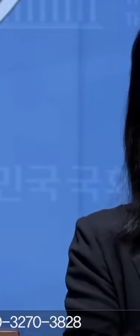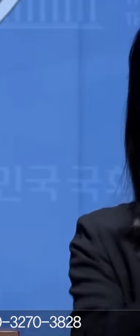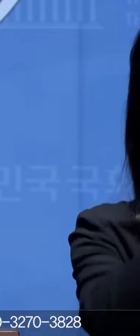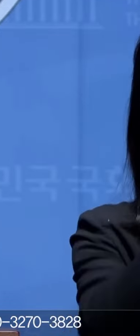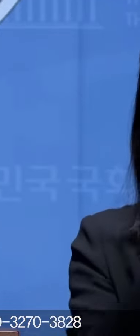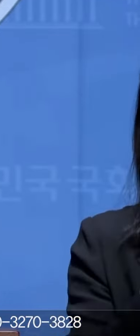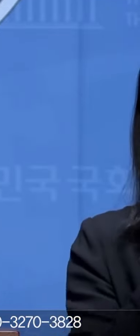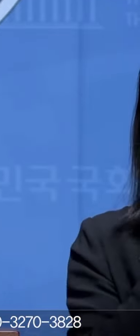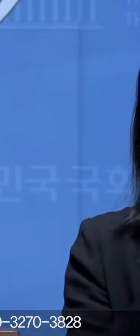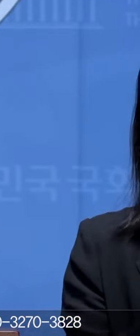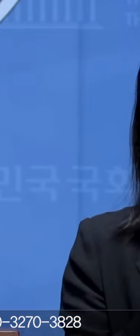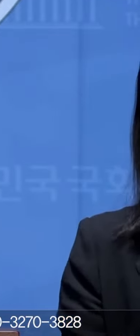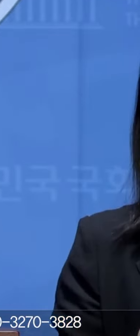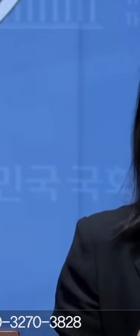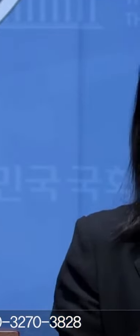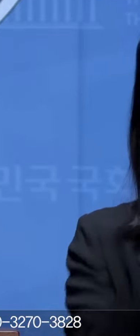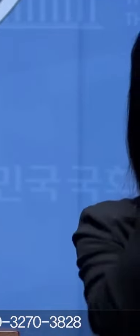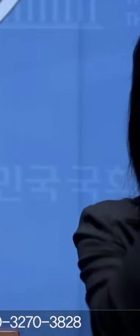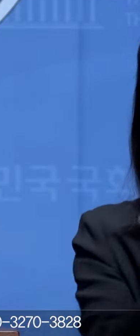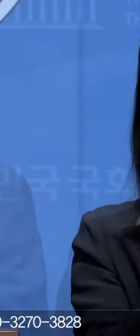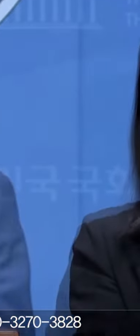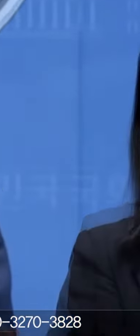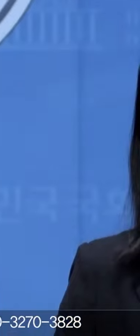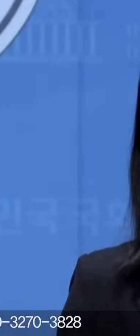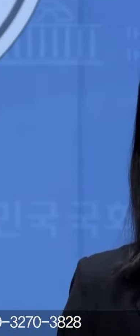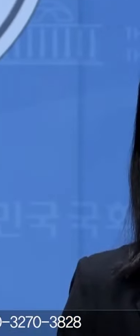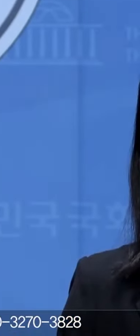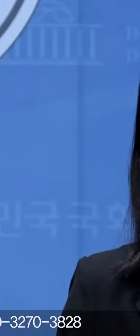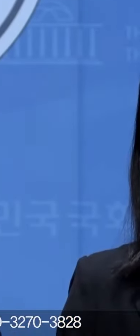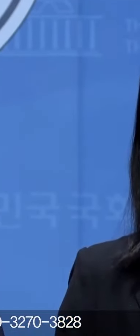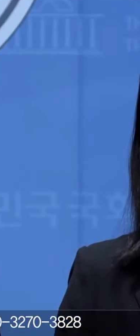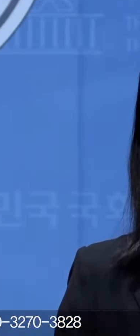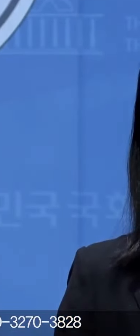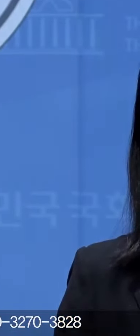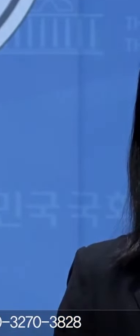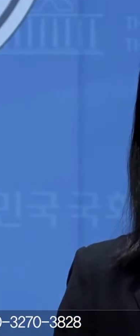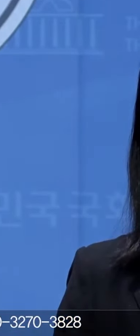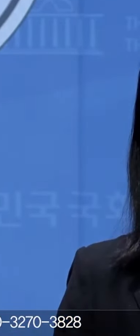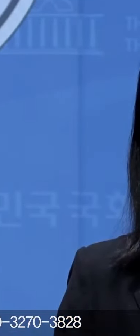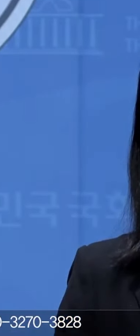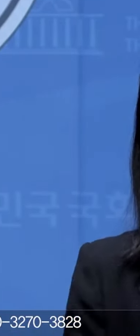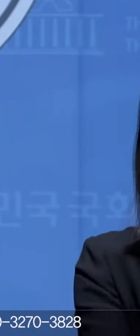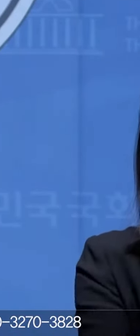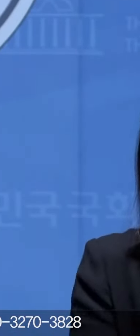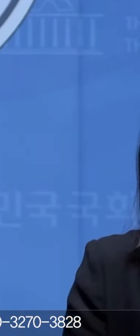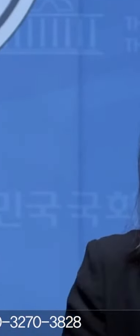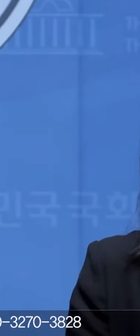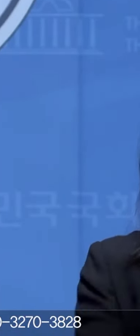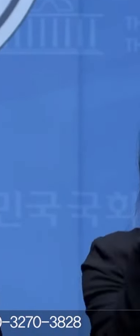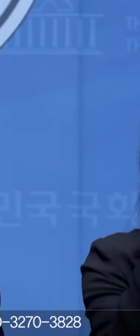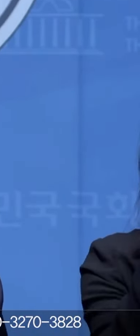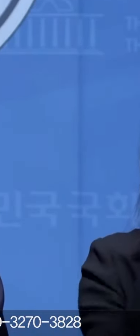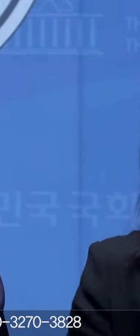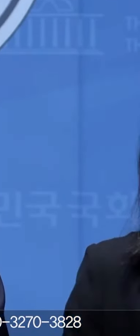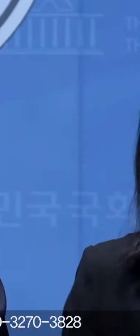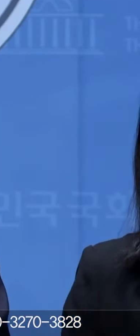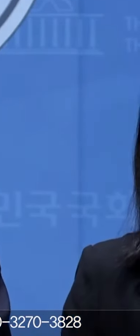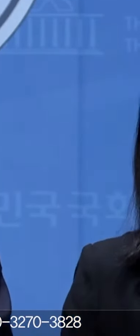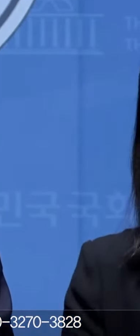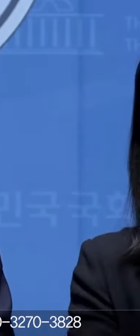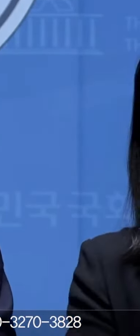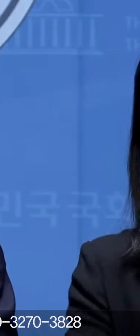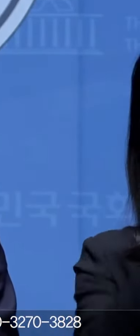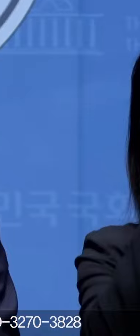출석과 그리고 대통령의 사과를 요구합니다네 그러면 성명서 낭독하도록 하겠습니다